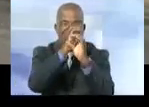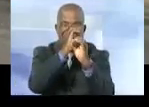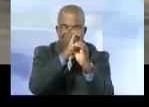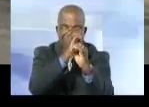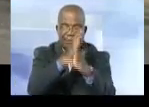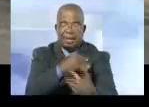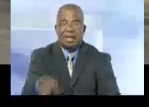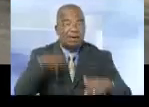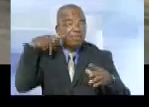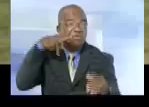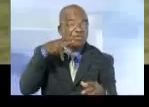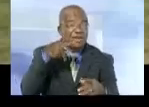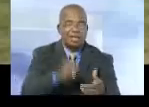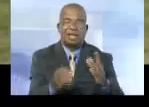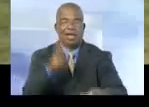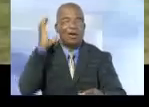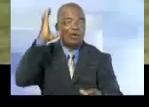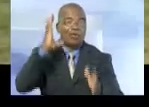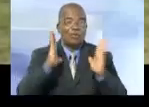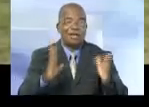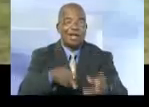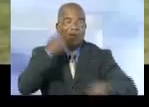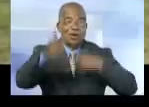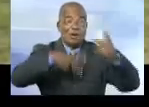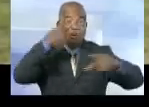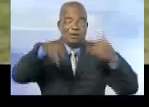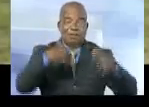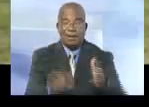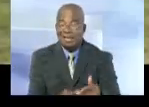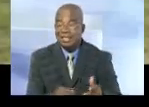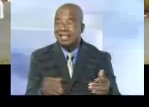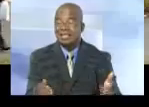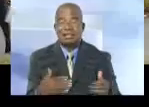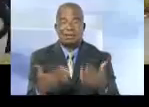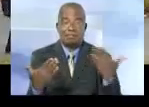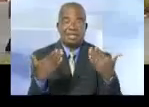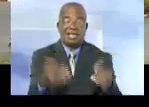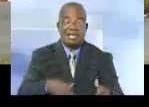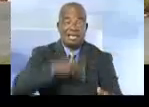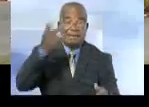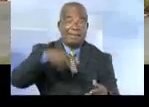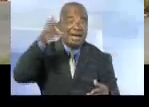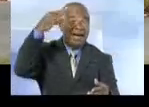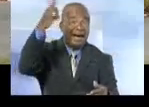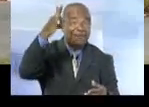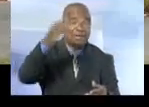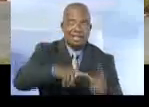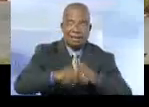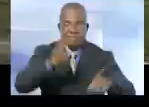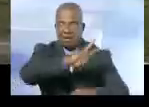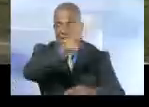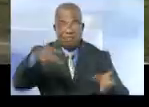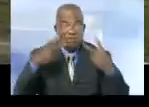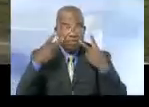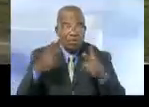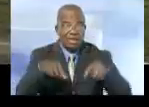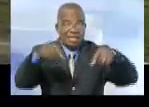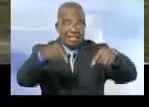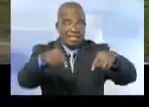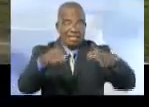un document sur lequel on est en train de travailler. Il faut dire que c'est effectif depuis quelques semaines. L'université nouvelle, innovante et